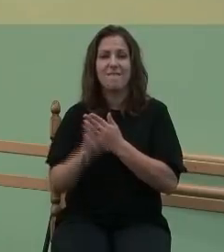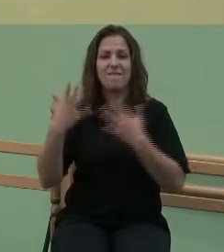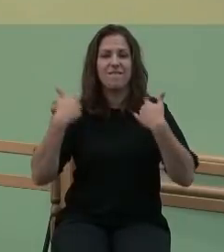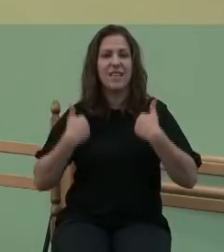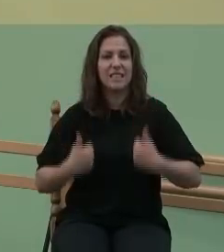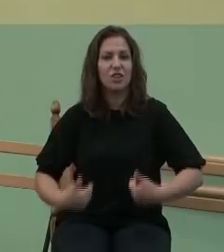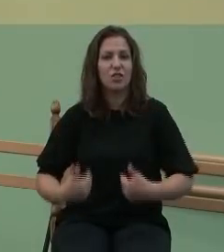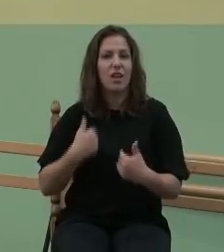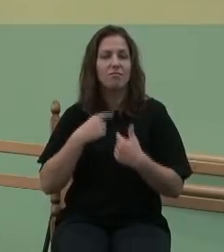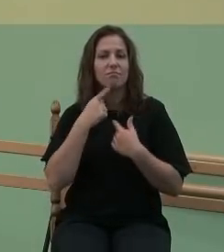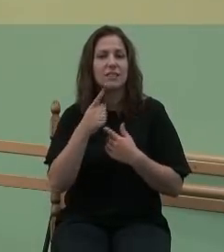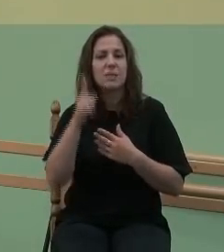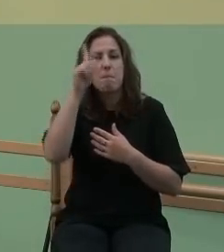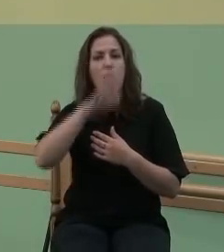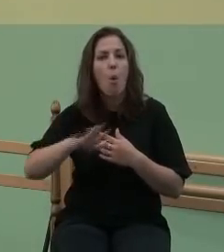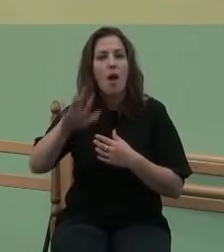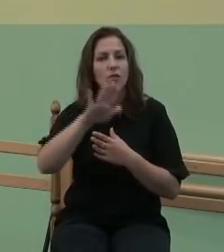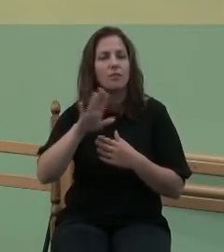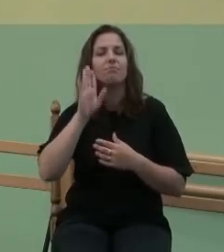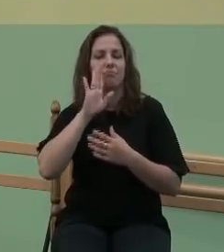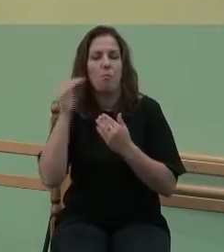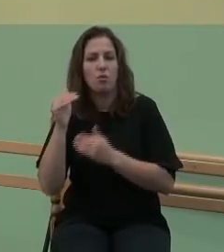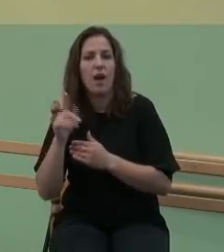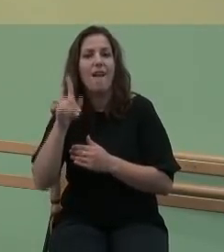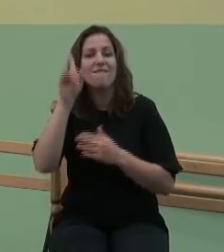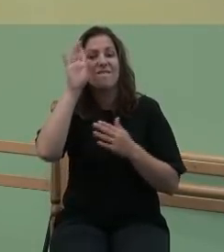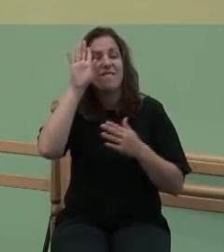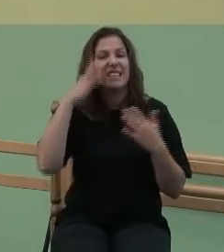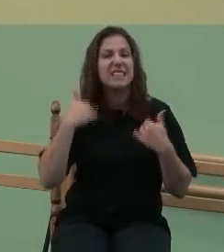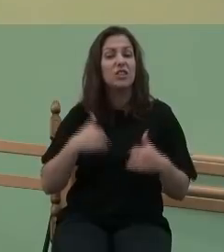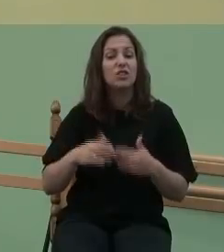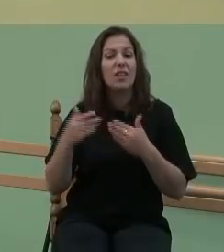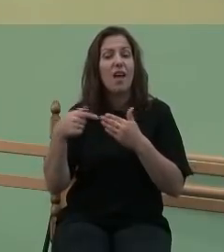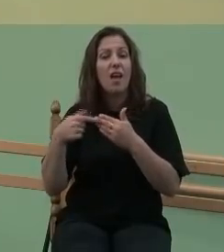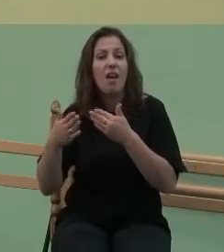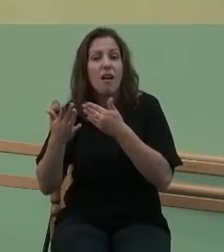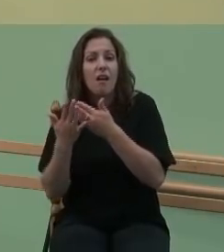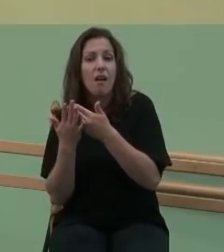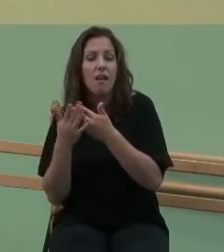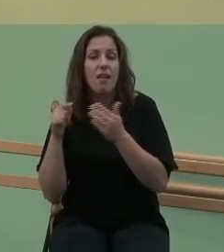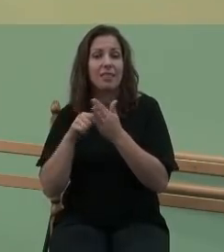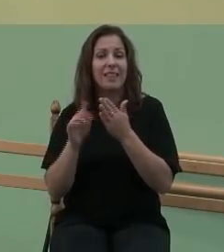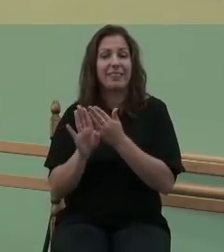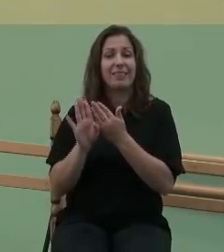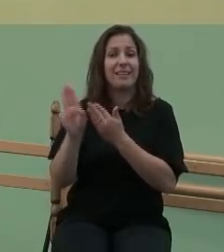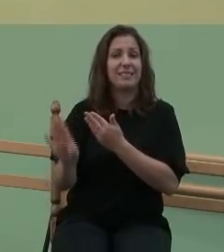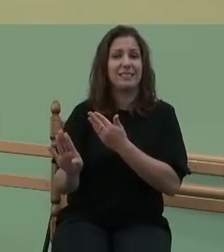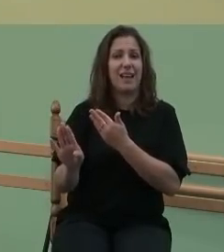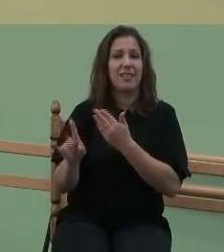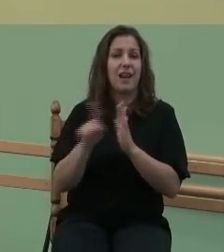fizycznego. Ja podkreślam to, społeczny mamy zachowywać, fizycznego mamy unikać. Otóż ten dystans